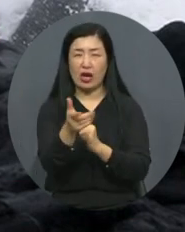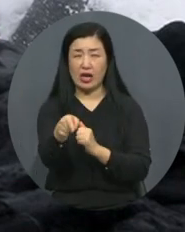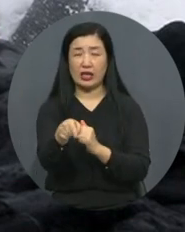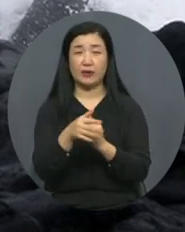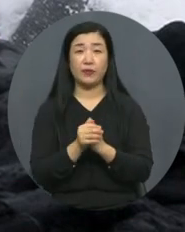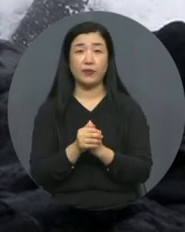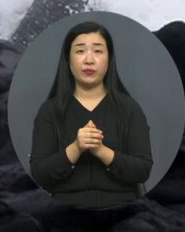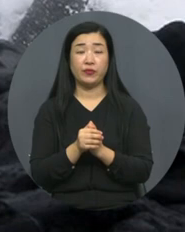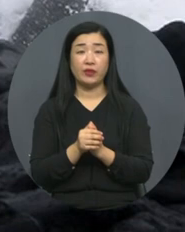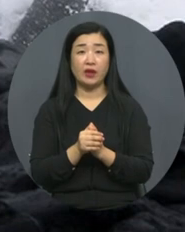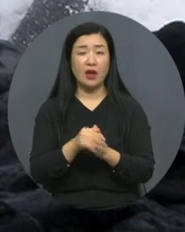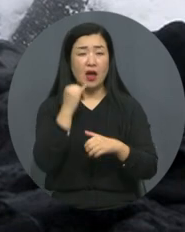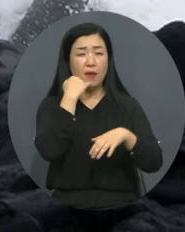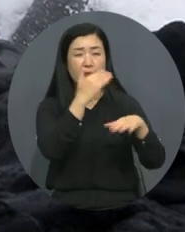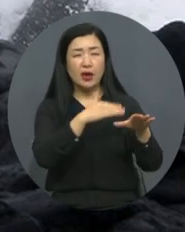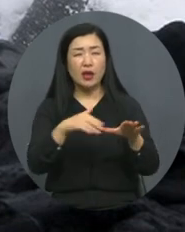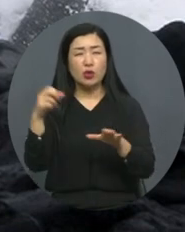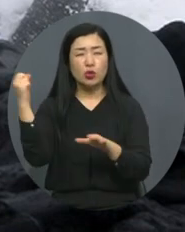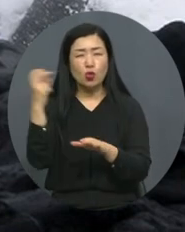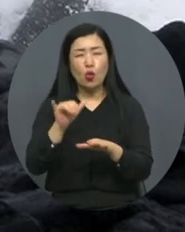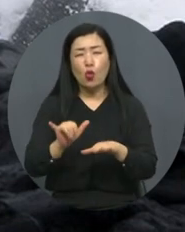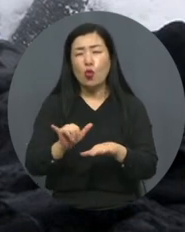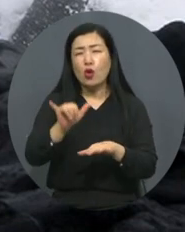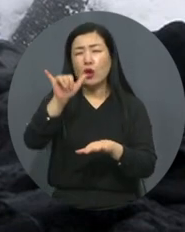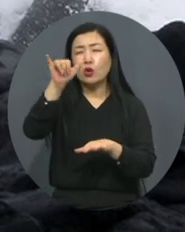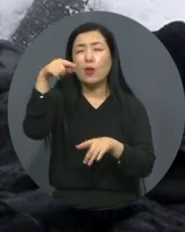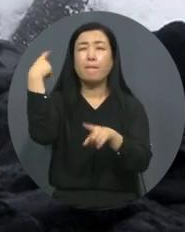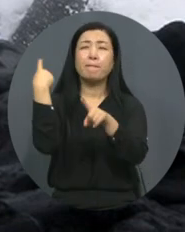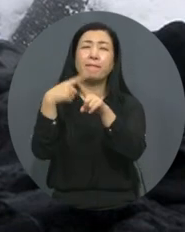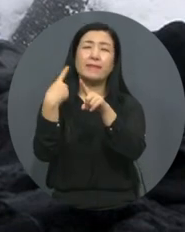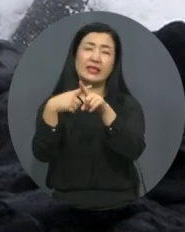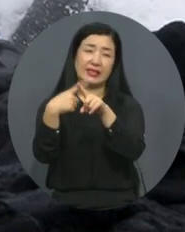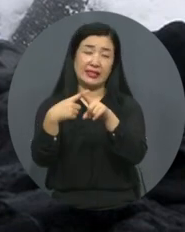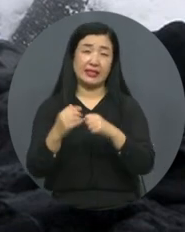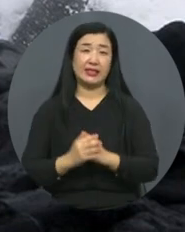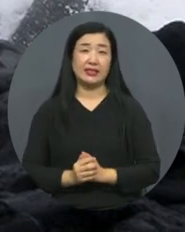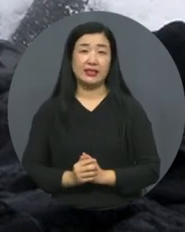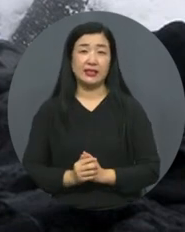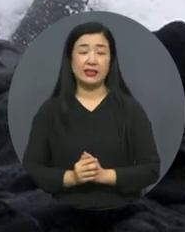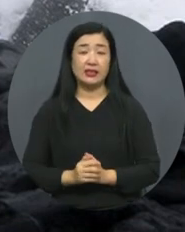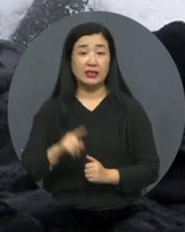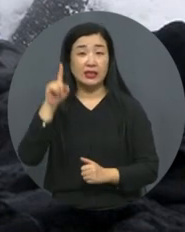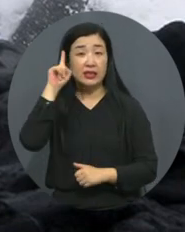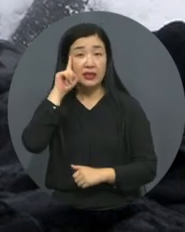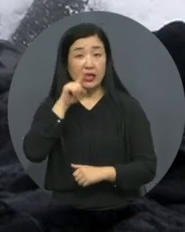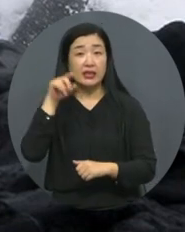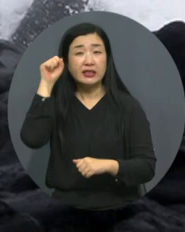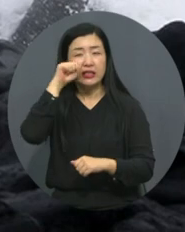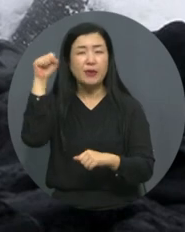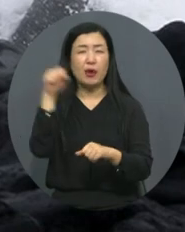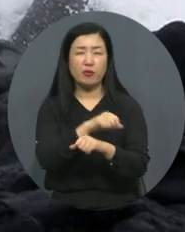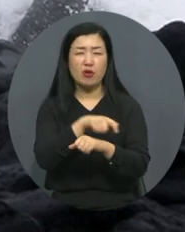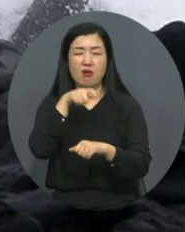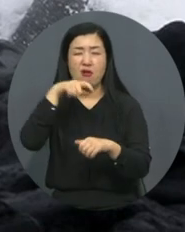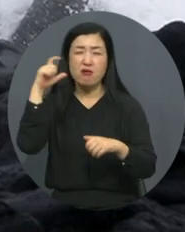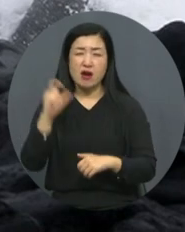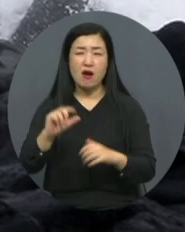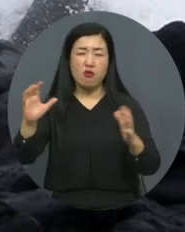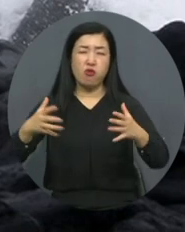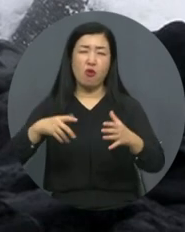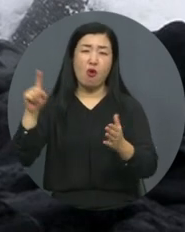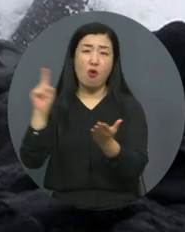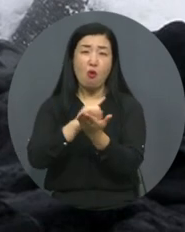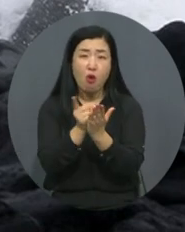제주도 해상에이어서 육상에도 태풍 특보가 내려졌습니다 내일 새벽까지 비바람이 강하게 불겠고